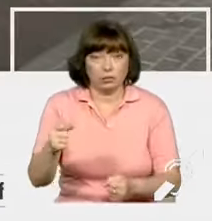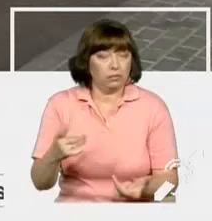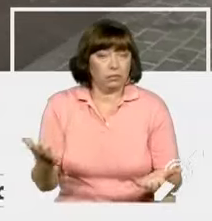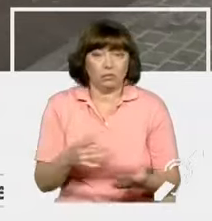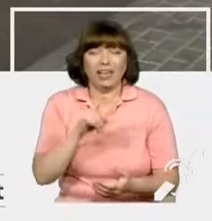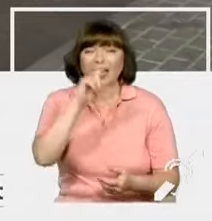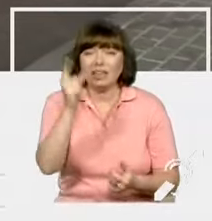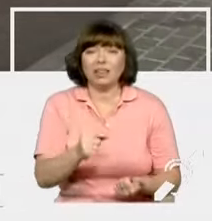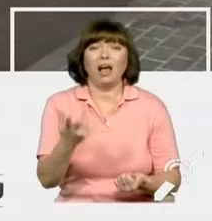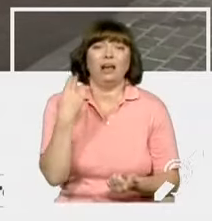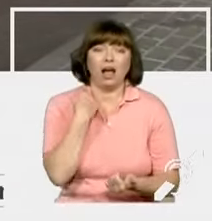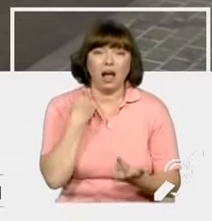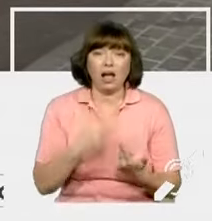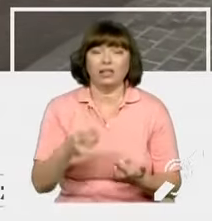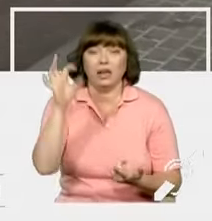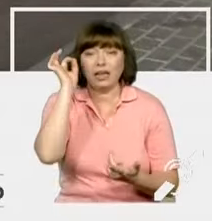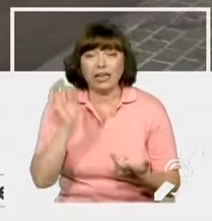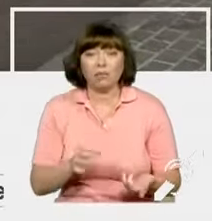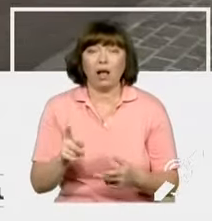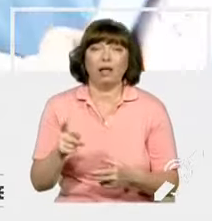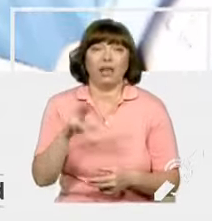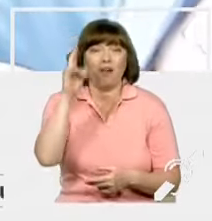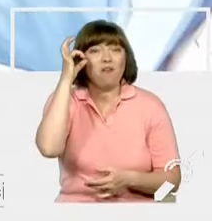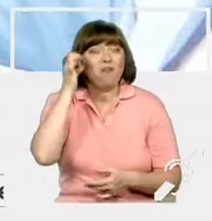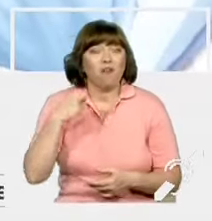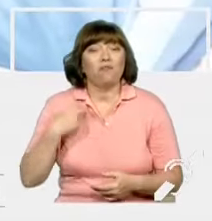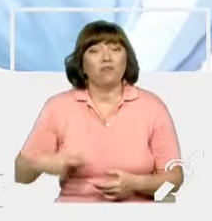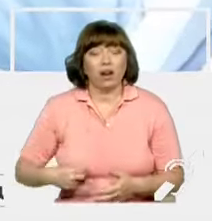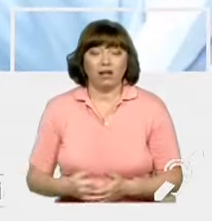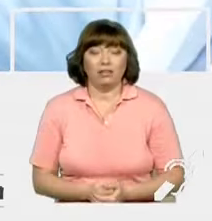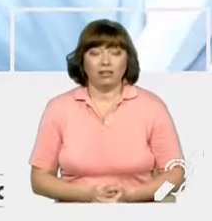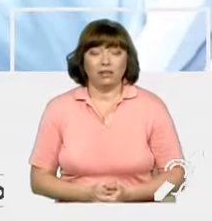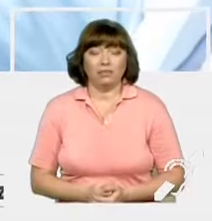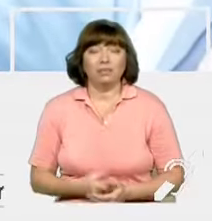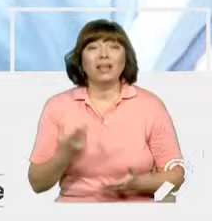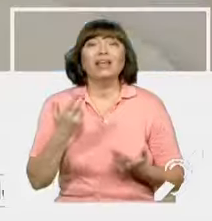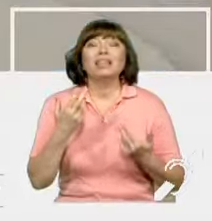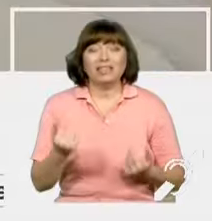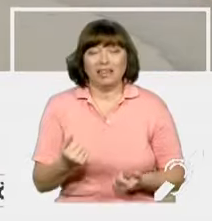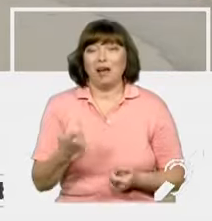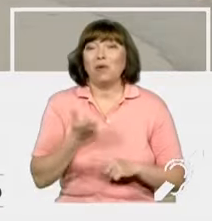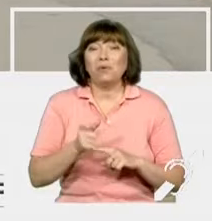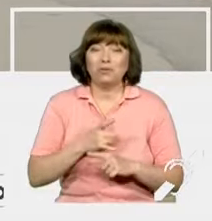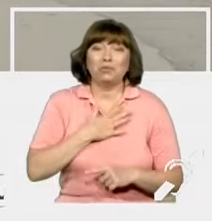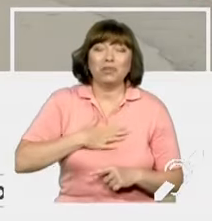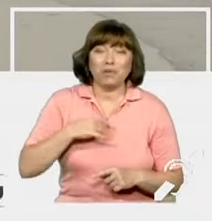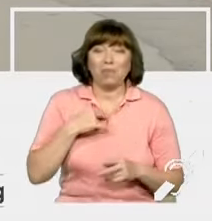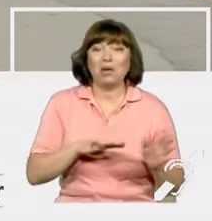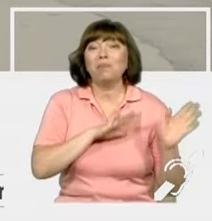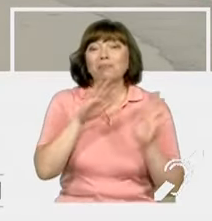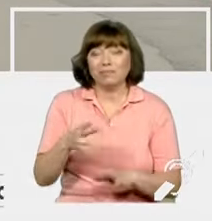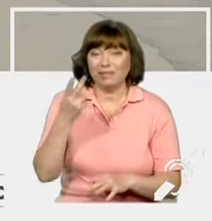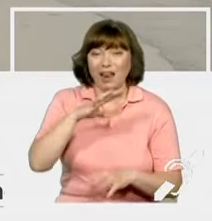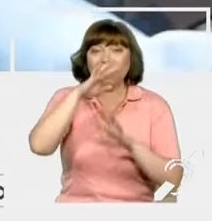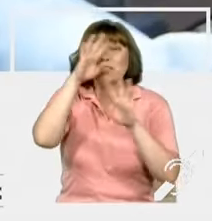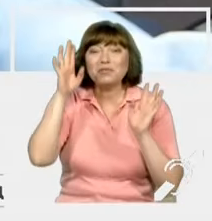vin din Italia, Marea Britanie, Germania sau Franța. Emoții foarte plăcute, ne simțim mai acasă. Avem o nuntă.